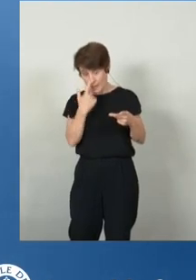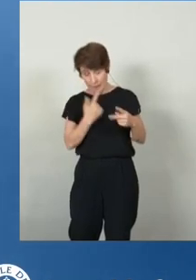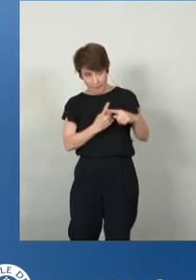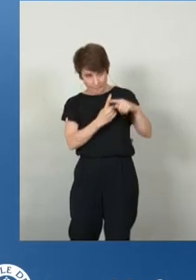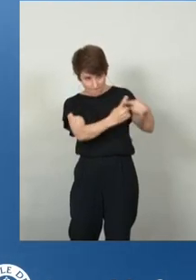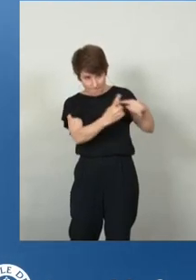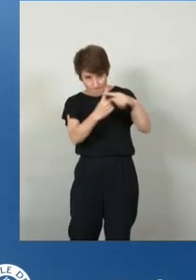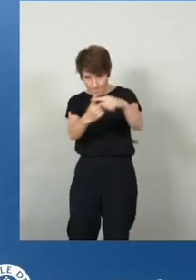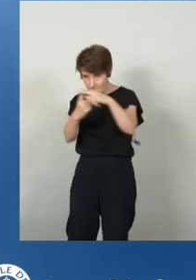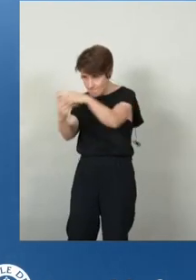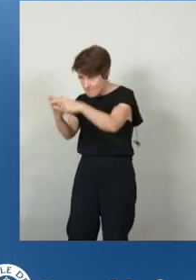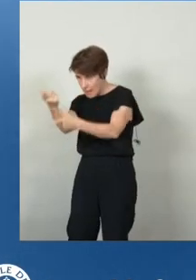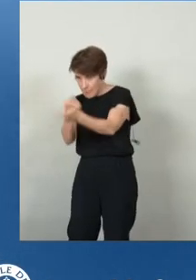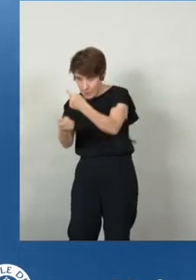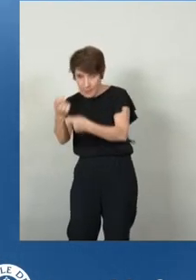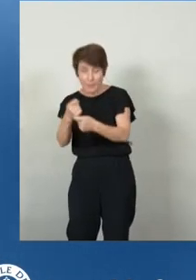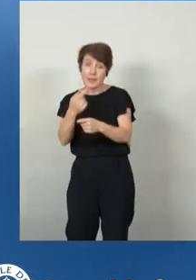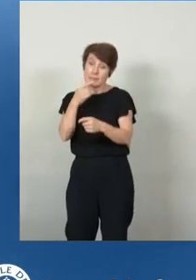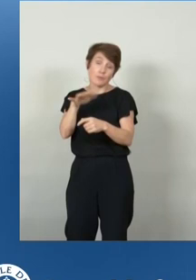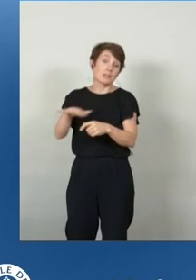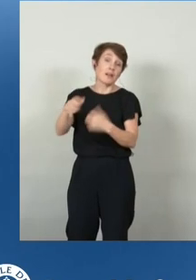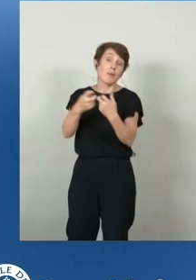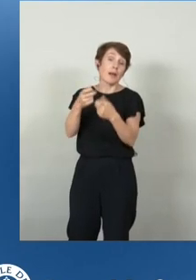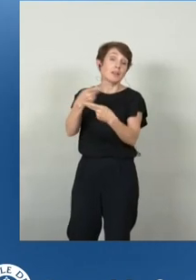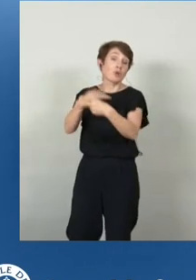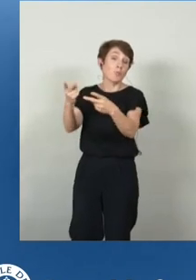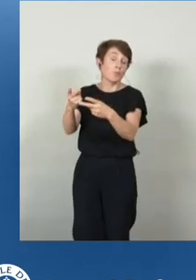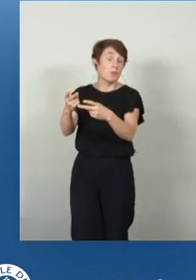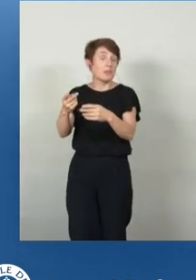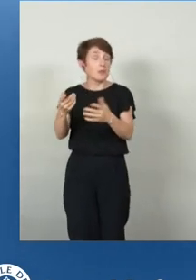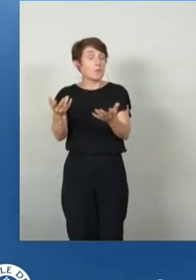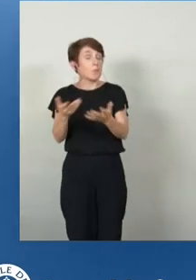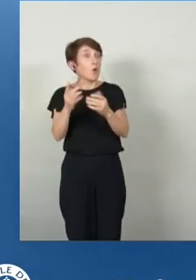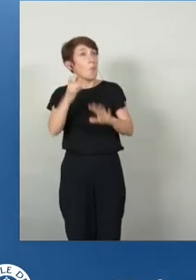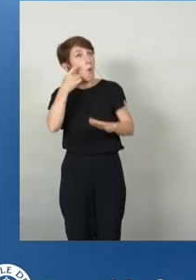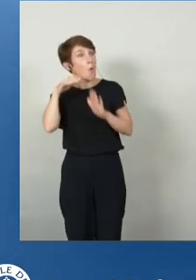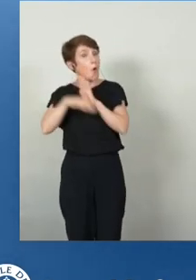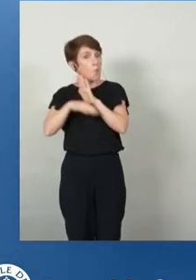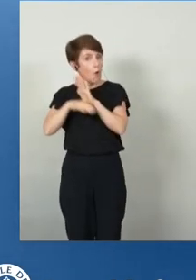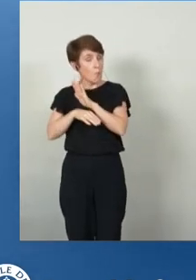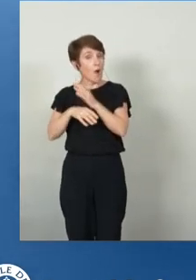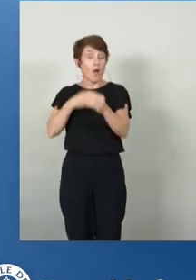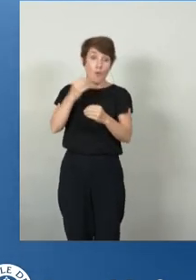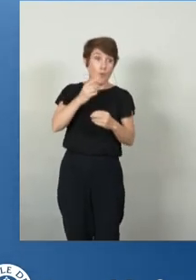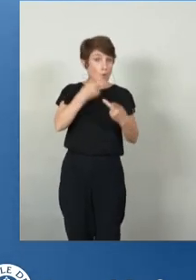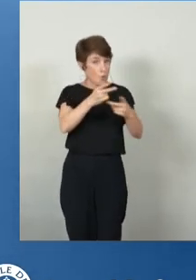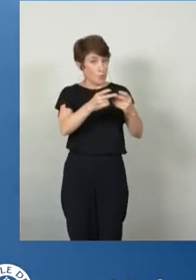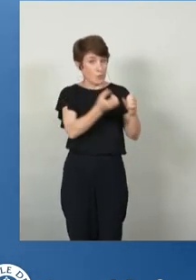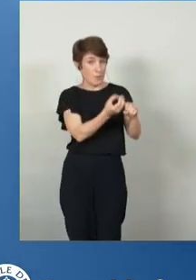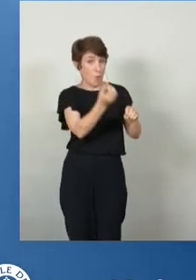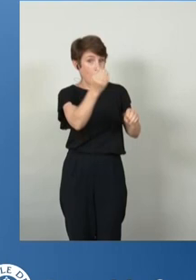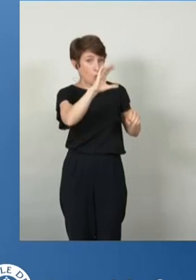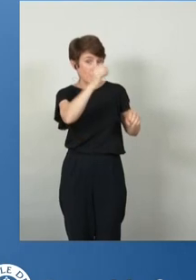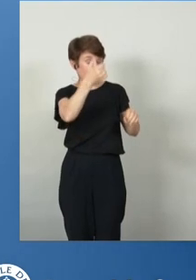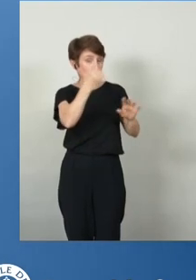se tourner vers ceux qui sont aujourd'hui les moins sensibilisés ceux qui ont une empreinte carbone la plus importante et bien évidemment de poursuivre la réflexion